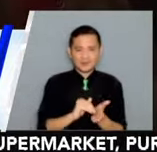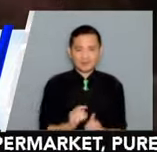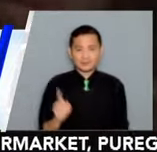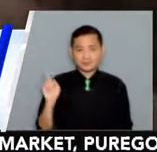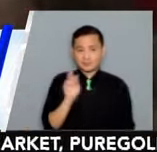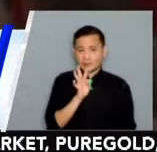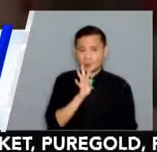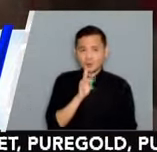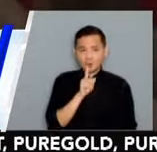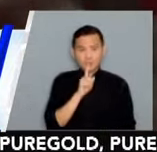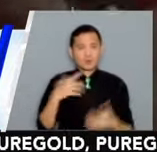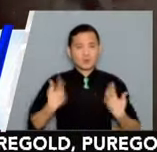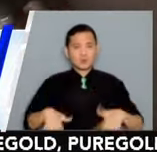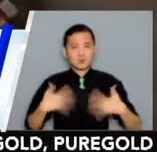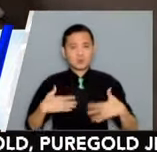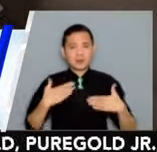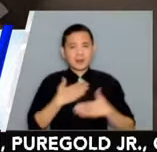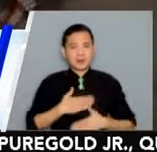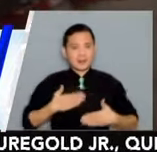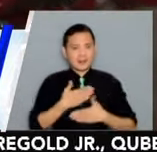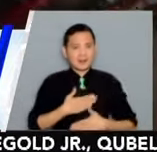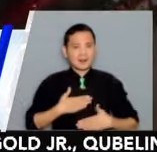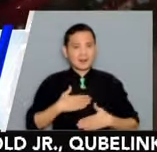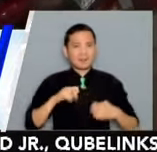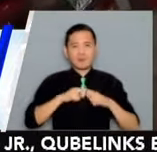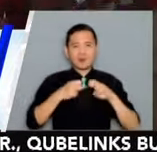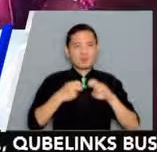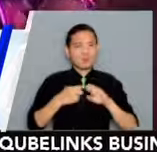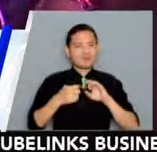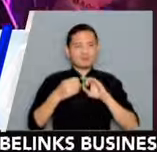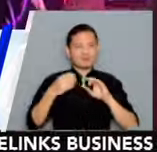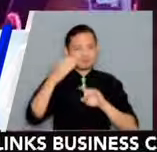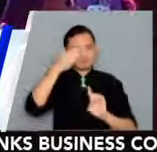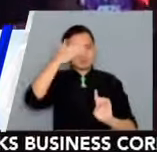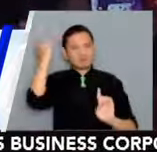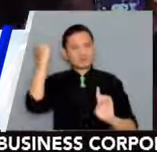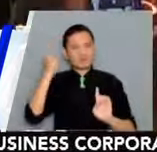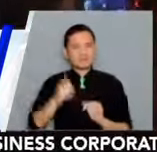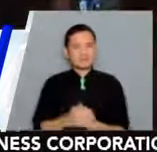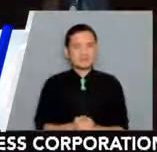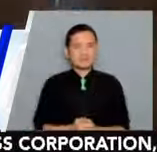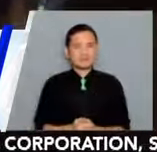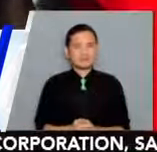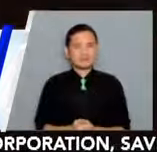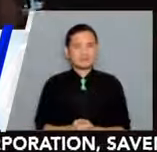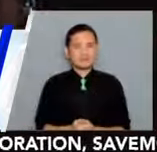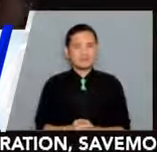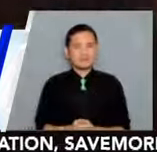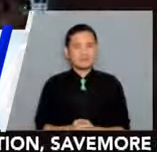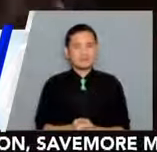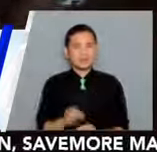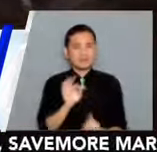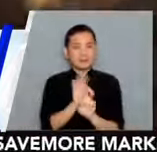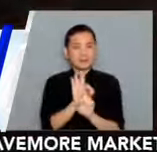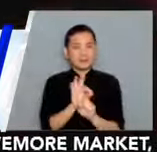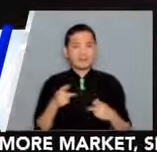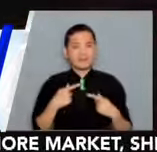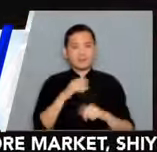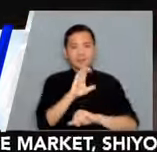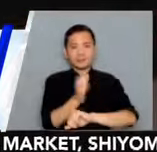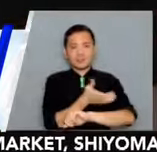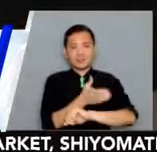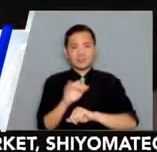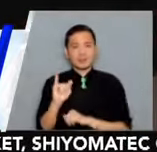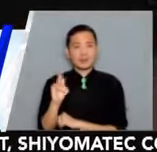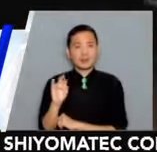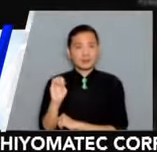problema. Kaya hindi namin pinapanagpas kasi party talaga parate. Ilang fans ang dinayo pa ang concert ng Icon tulad ng magkapatid na galing